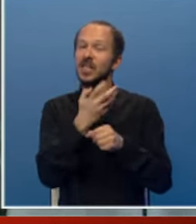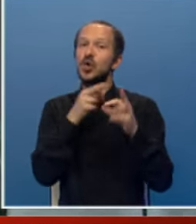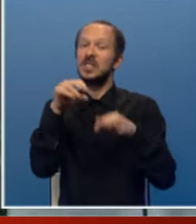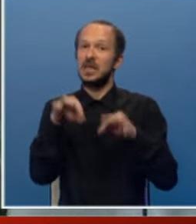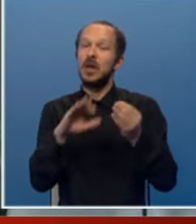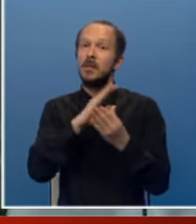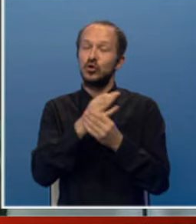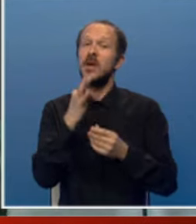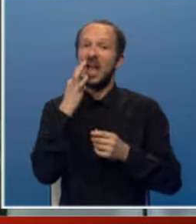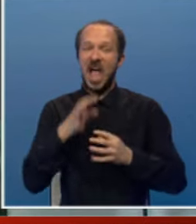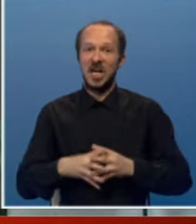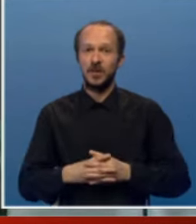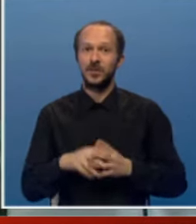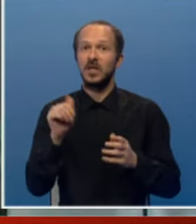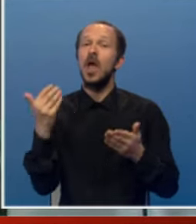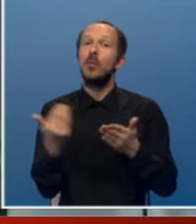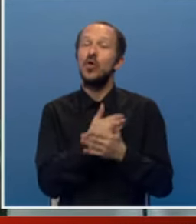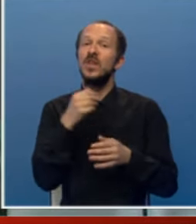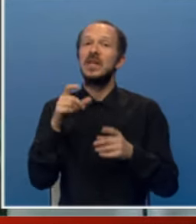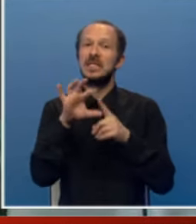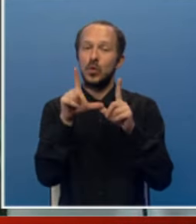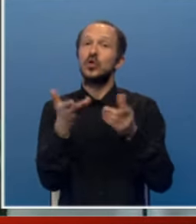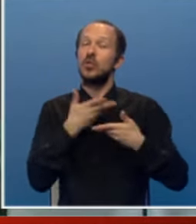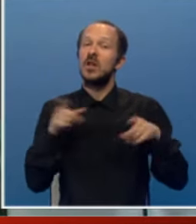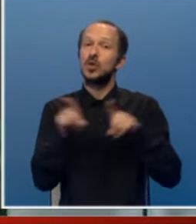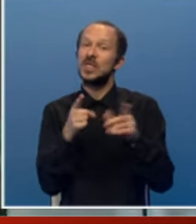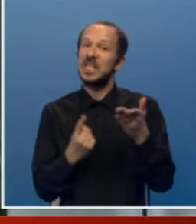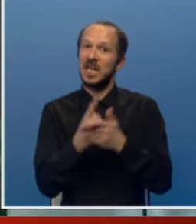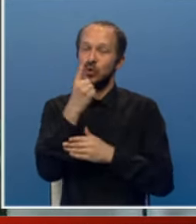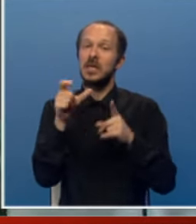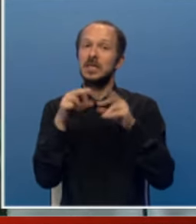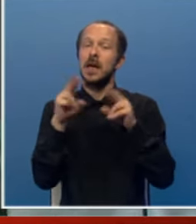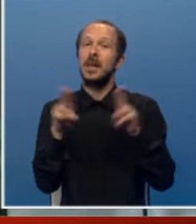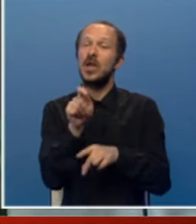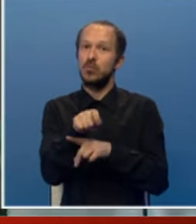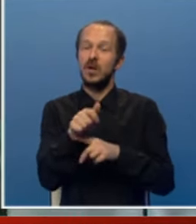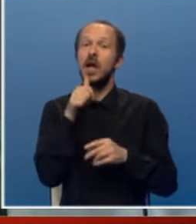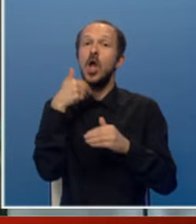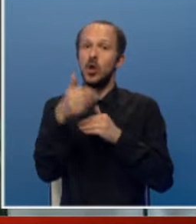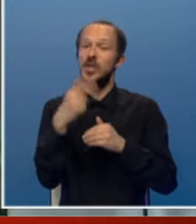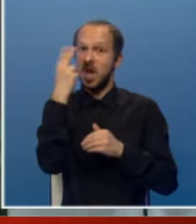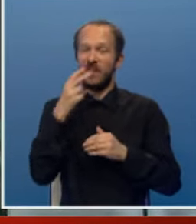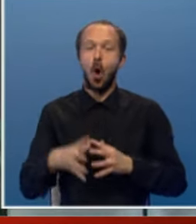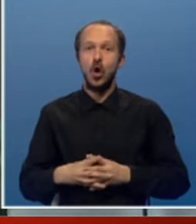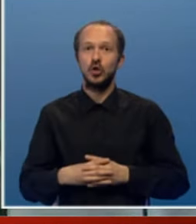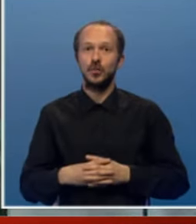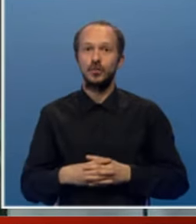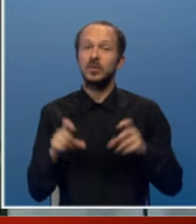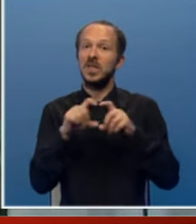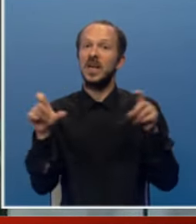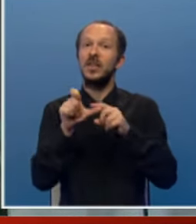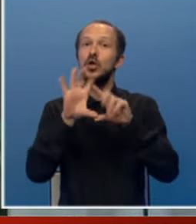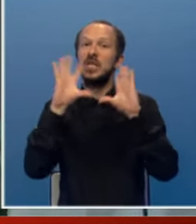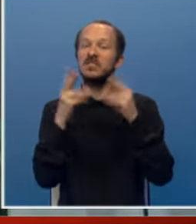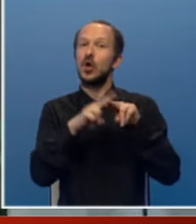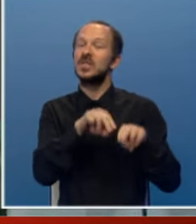izbore, međutim kada je ponovljen ciklus dobili su isti rezultat sa manje odbornika i onda naravno krivi su svi